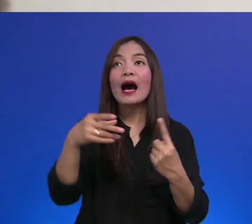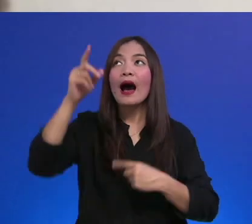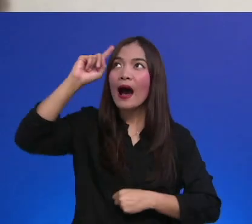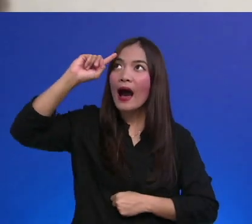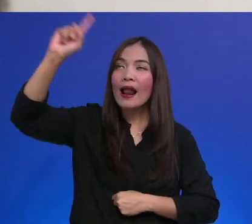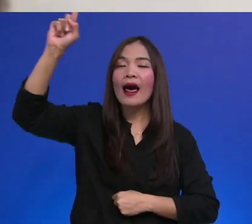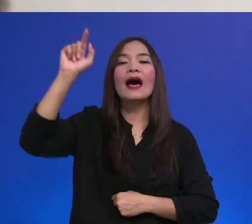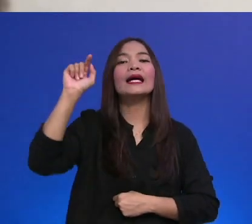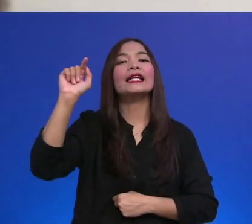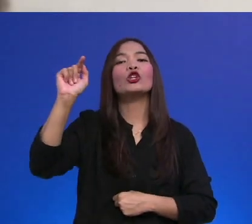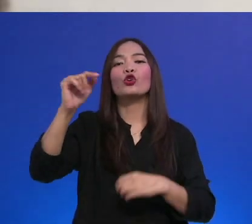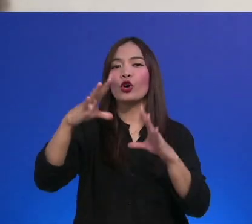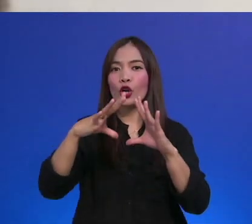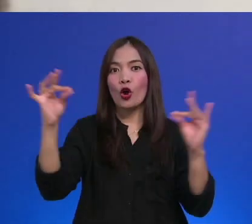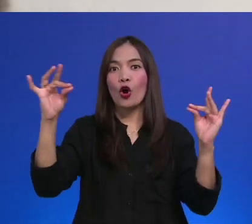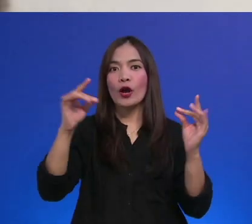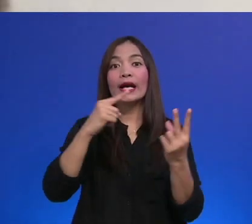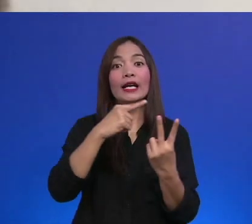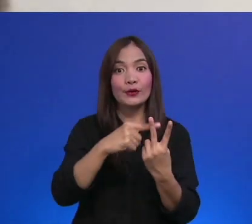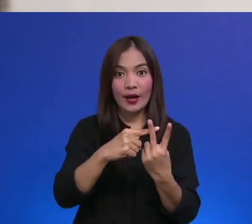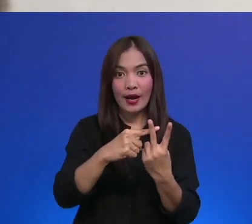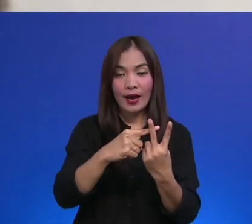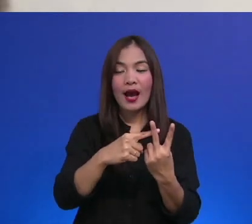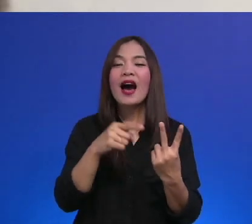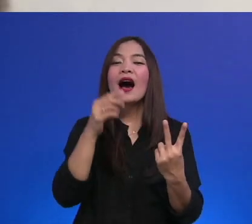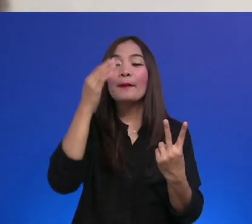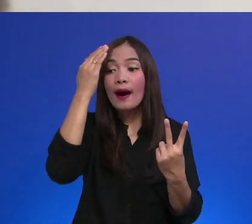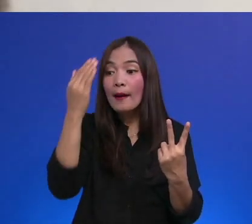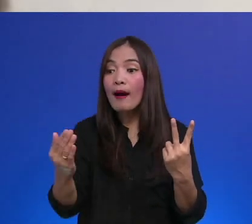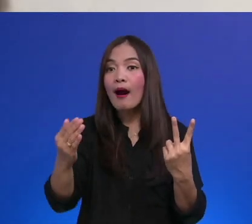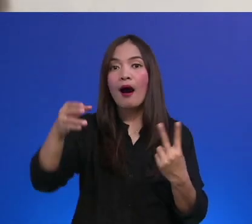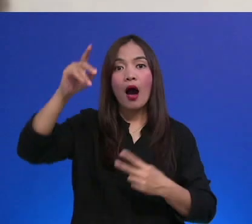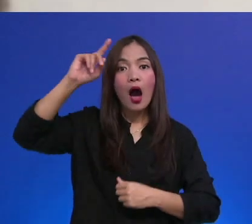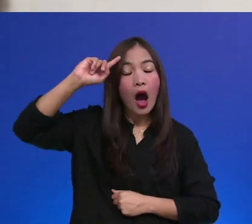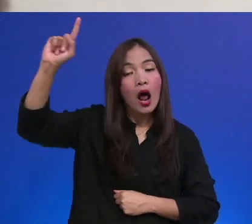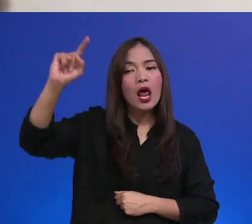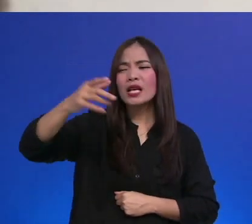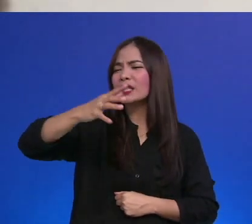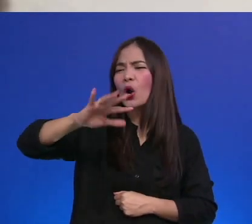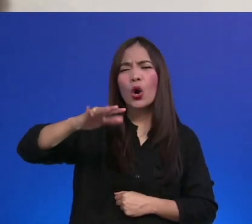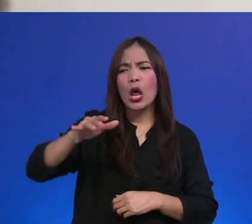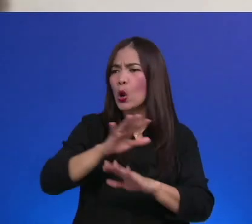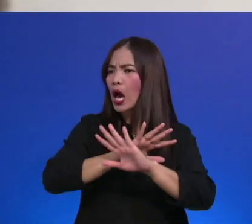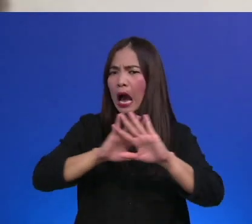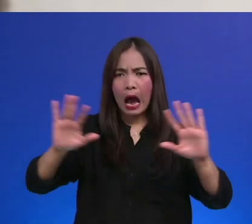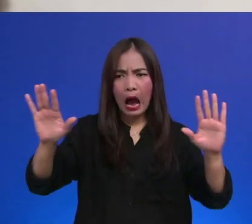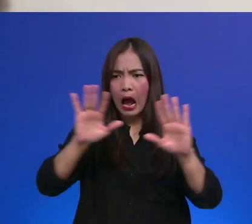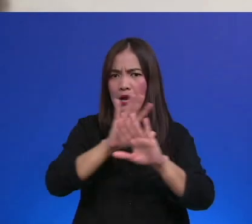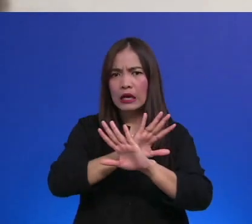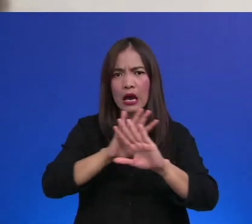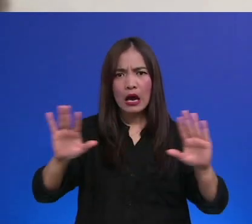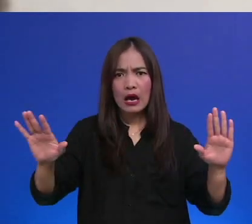itu yang pertama yang kedua Mengapa alasan tidak ada karena